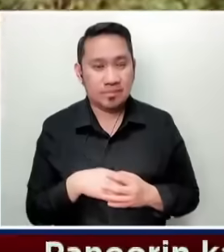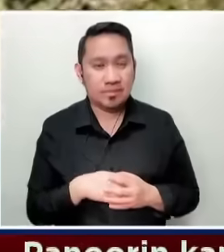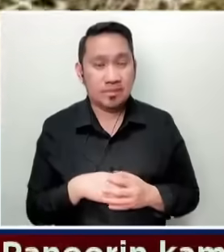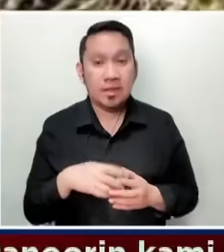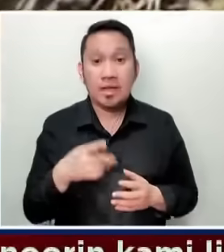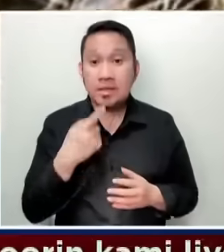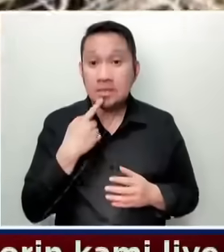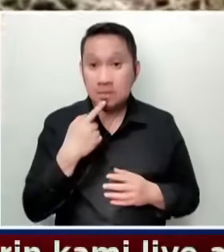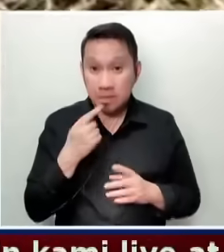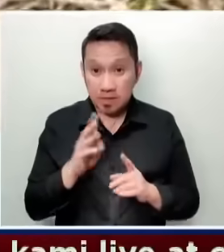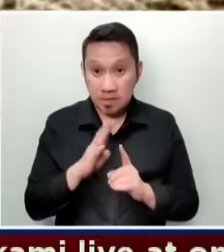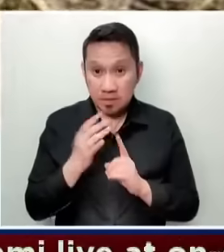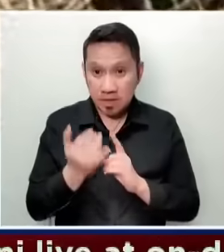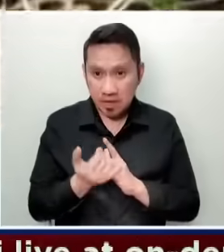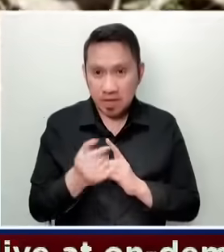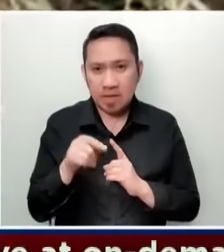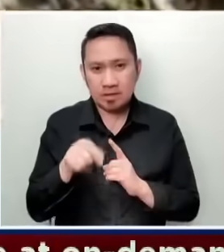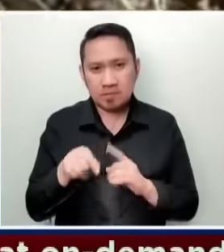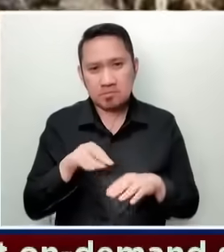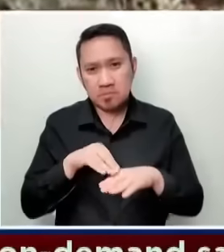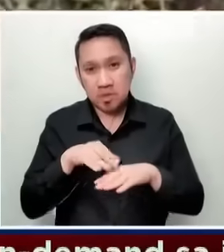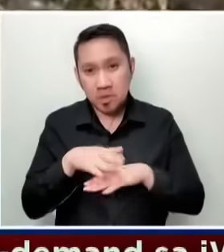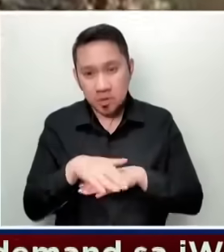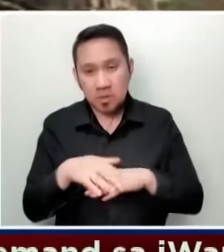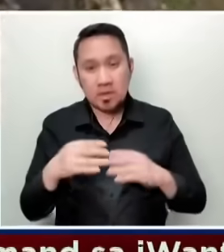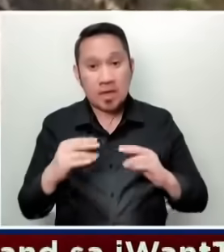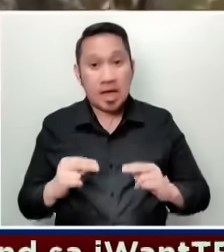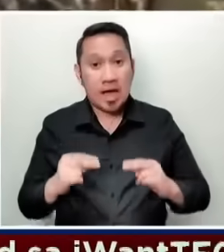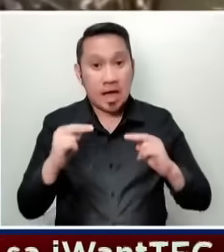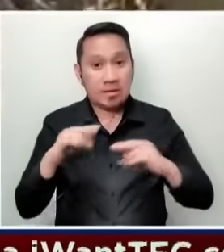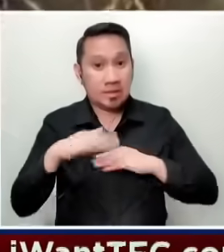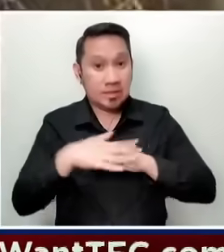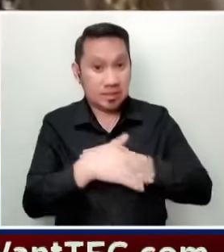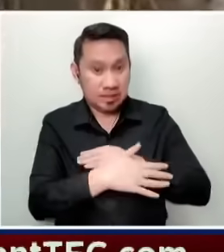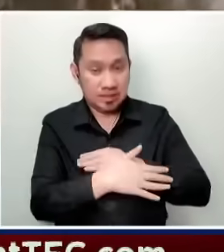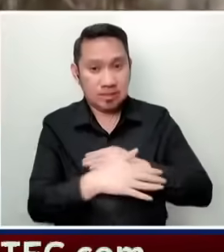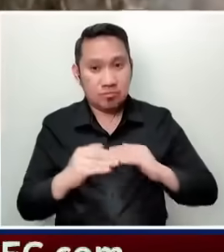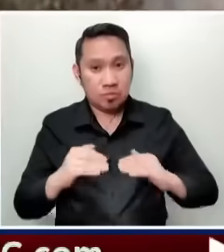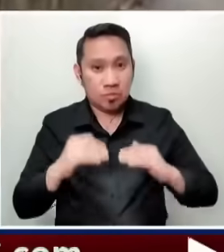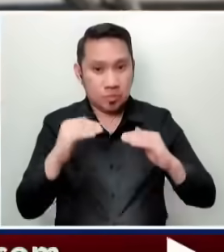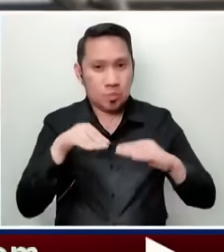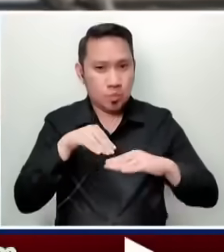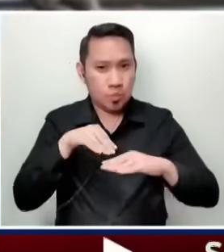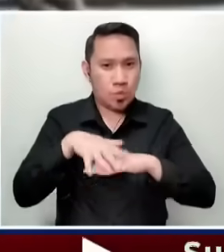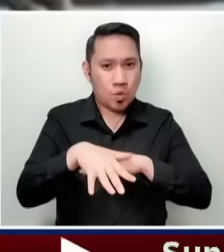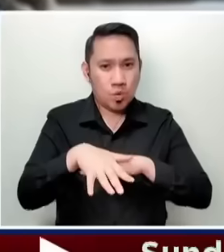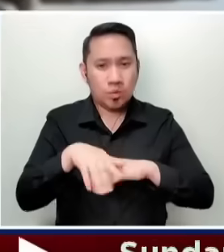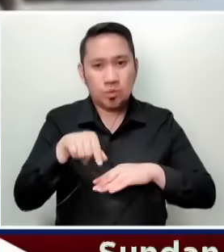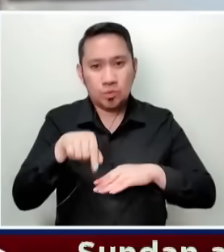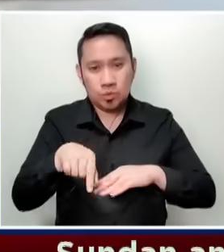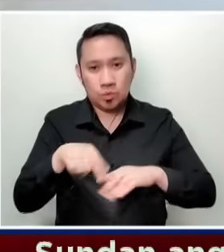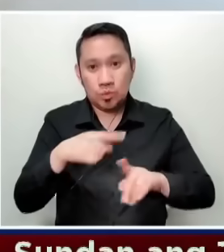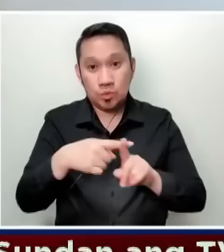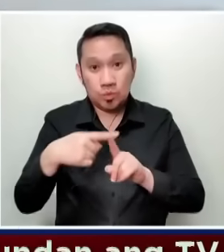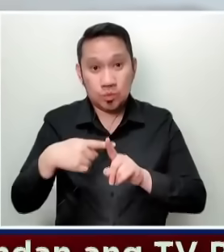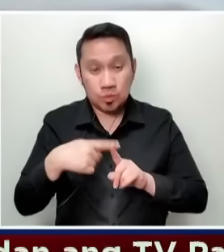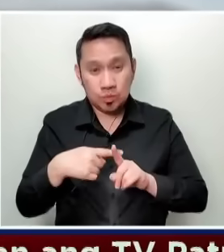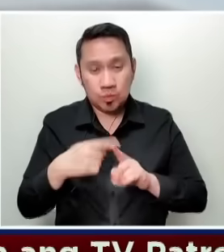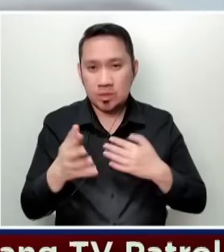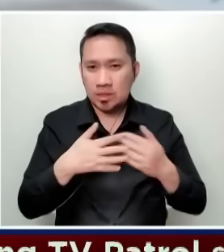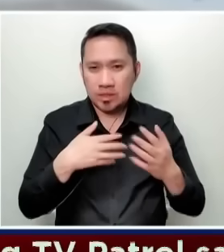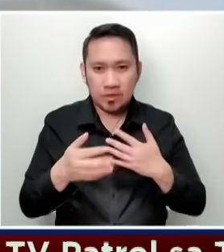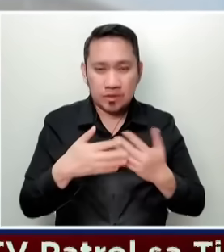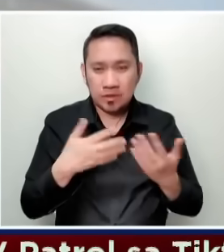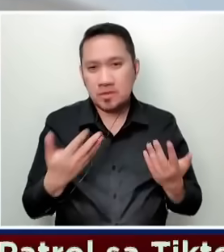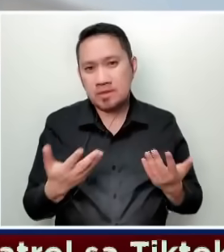sa barangay, nakakaapekto rin ang high tide sa pagtaas ng tubig sa sementeryo. Samantala, kahit maganda ang lagay ng panahon sa